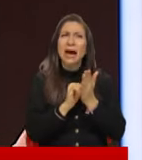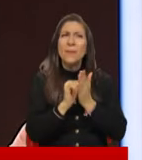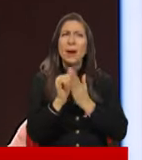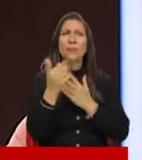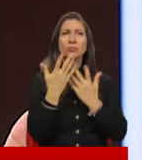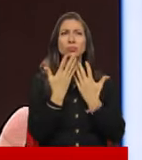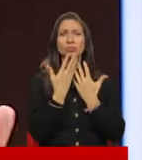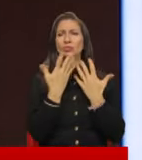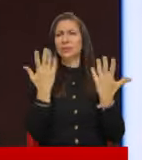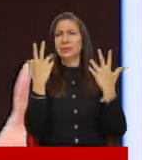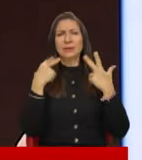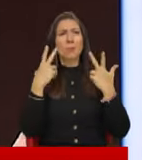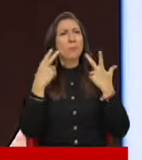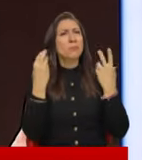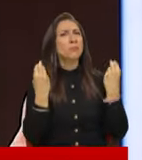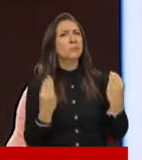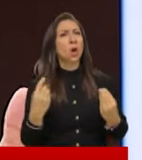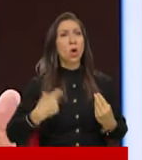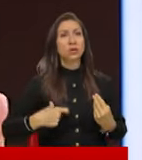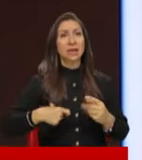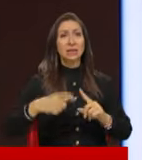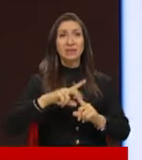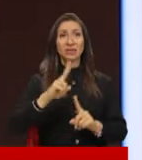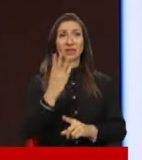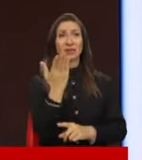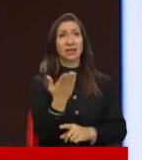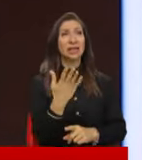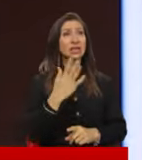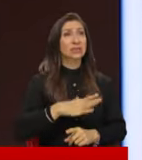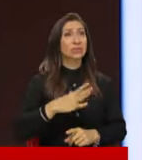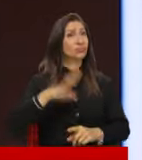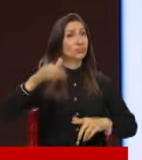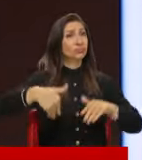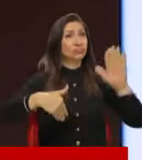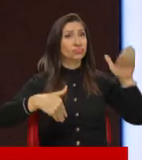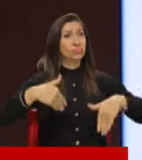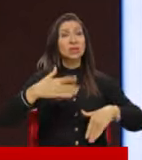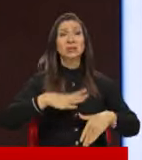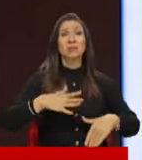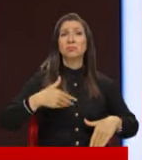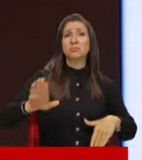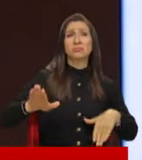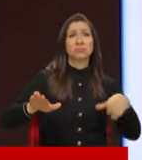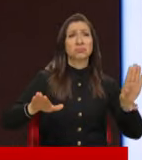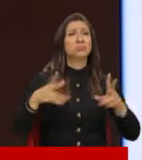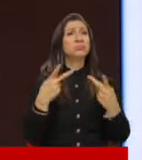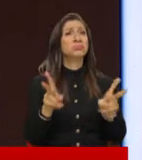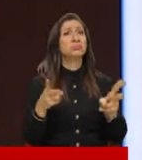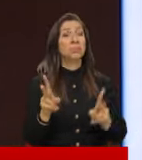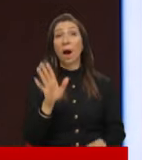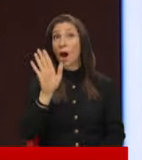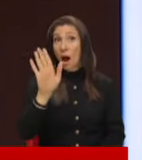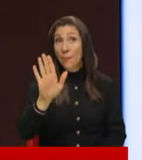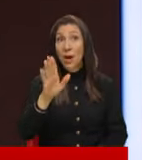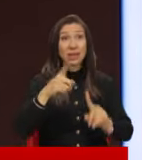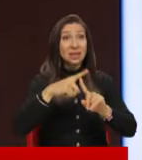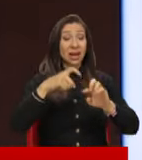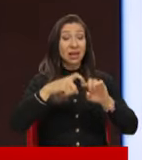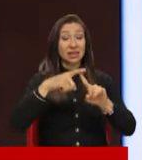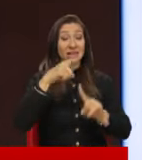Cenap özel bir televizyonsuz dilediğinizi çağırıp dilediğinizi çağırmaya bilirsiniz ama